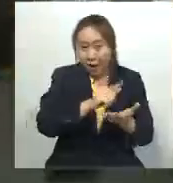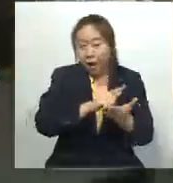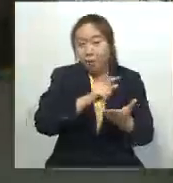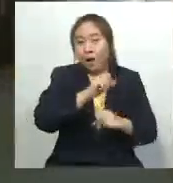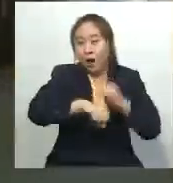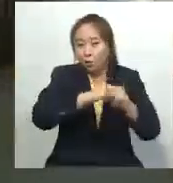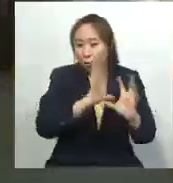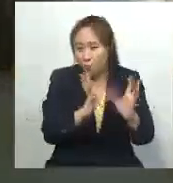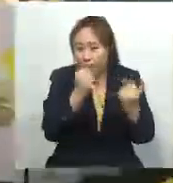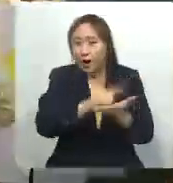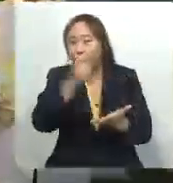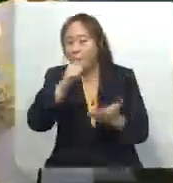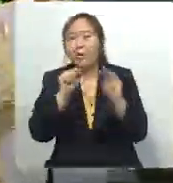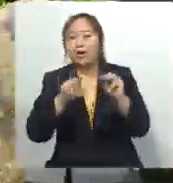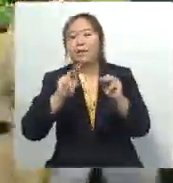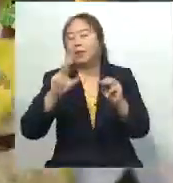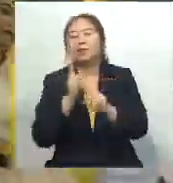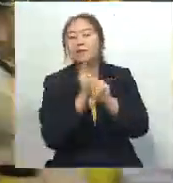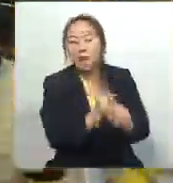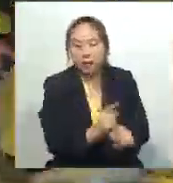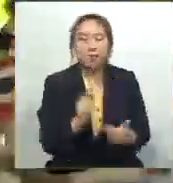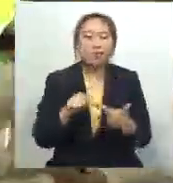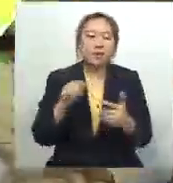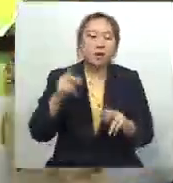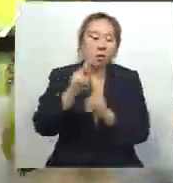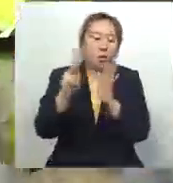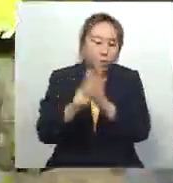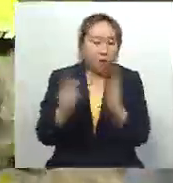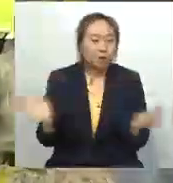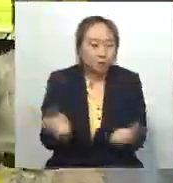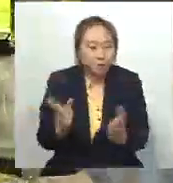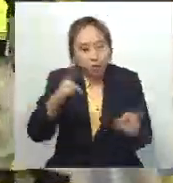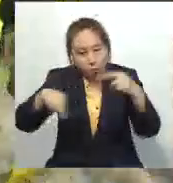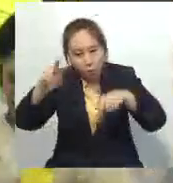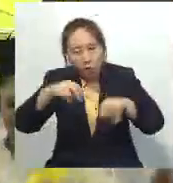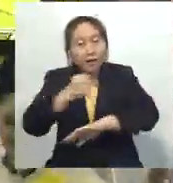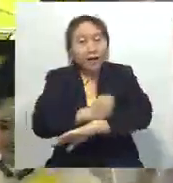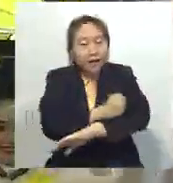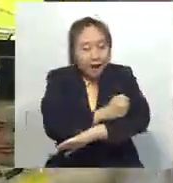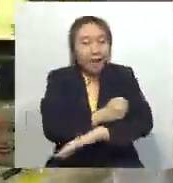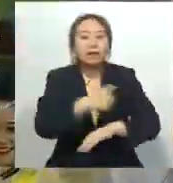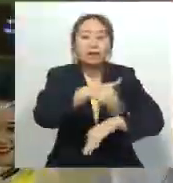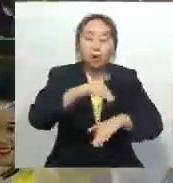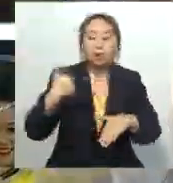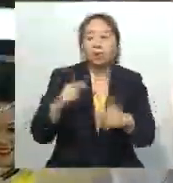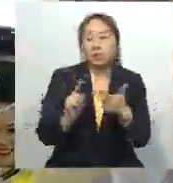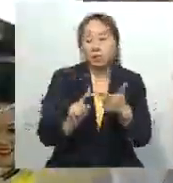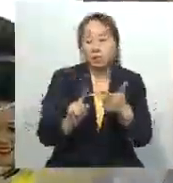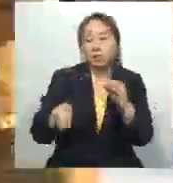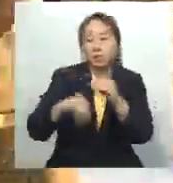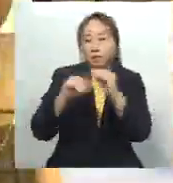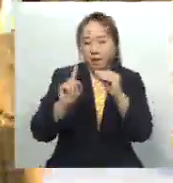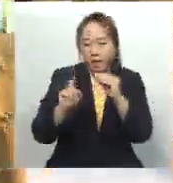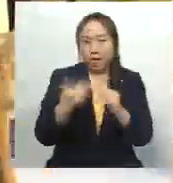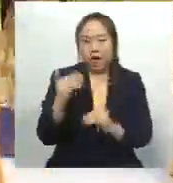33นะครับมีการออกกฎหมายคุ้มครองส่งเสริมและพัฒนาคุณภาพแรงงานนอกระบบ ส่วนข้อเรียกร้องอีกหนึ่งข้อเรียกร้องนะครับการกำหน